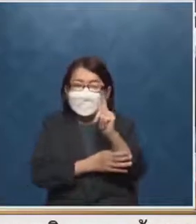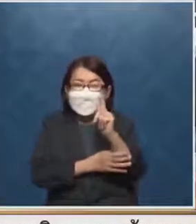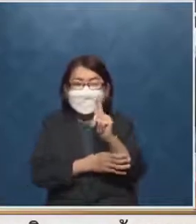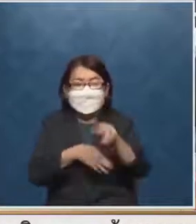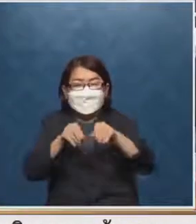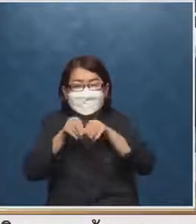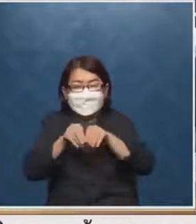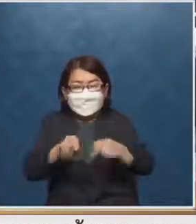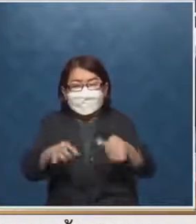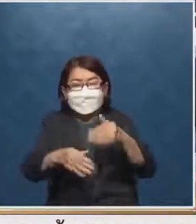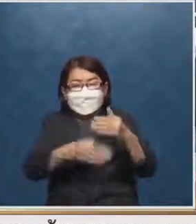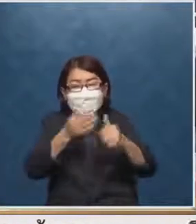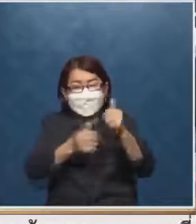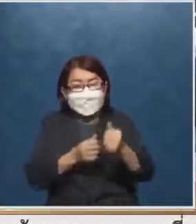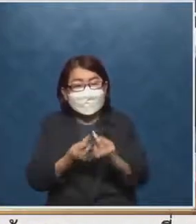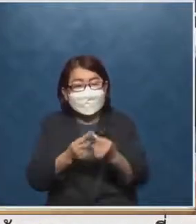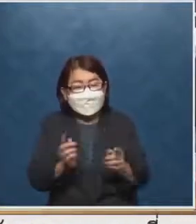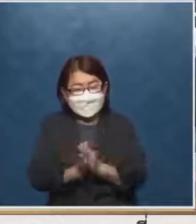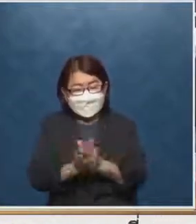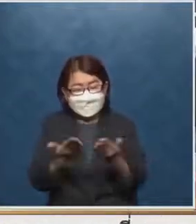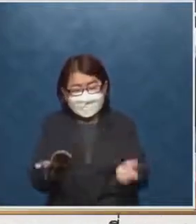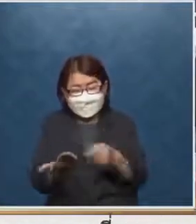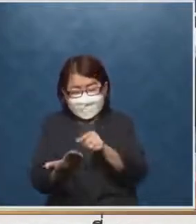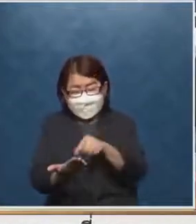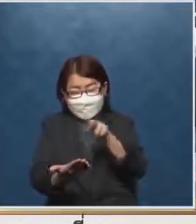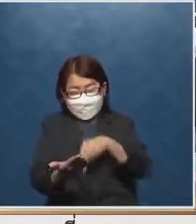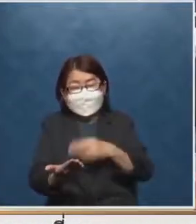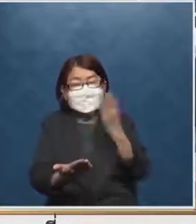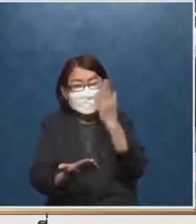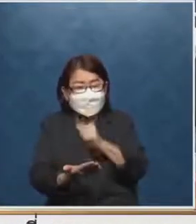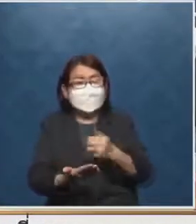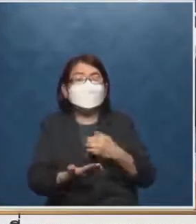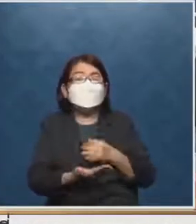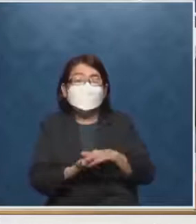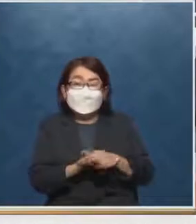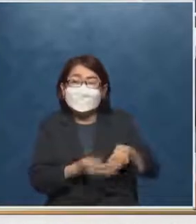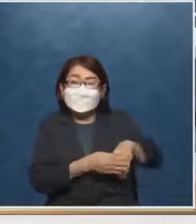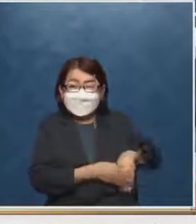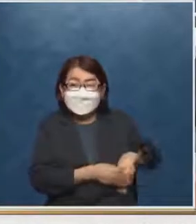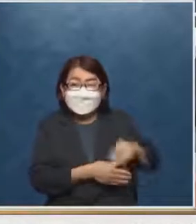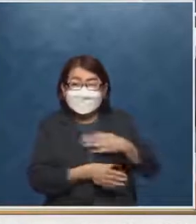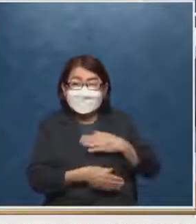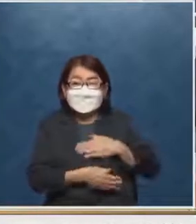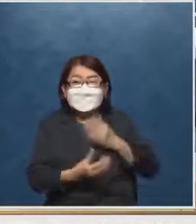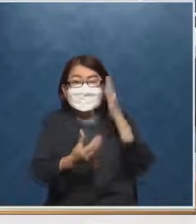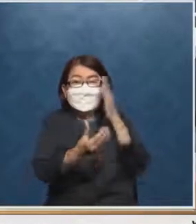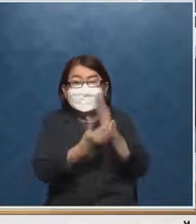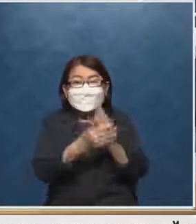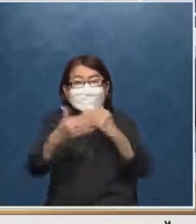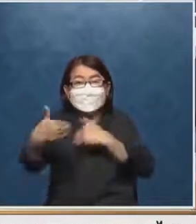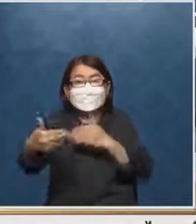หนังสือเล่มนี้สวยมากนะขอญาติเก็บไปไว้ที่ห้องสมุดที่บ้านนะ